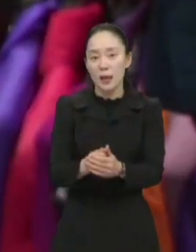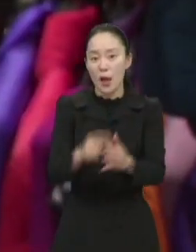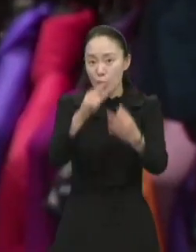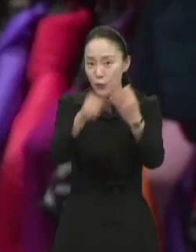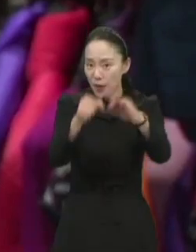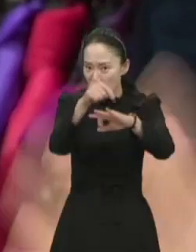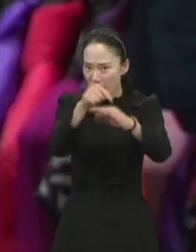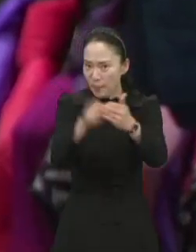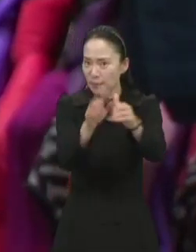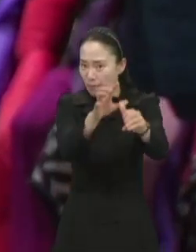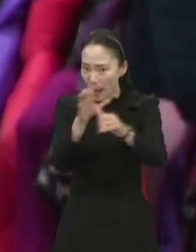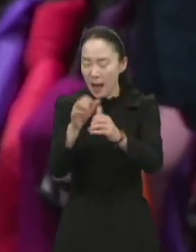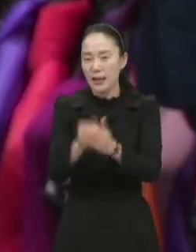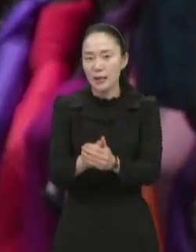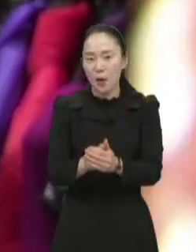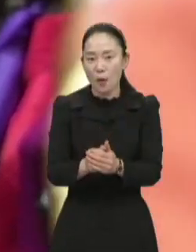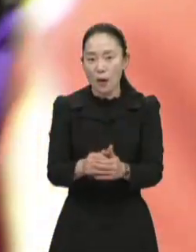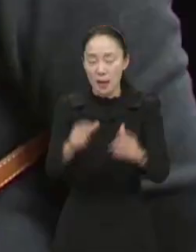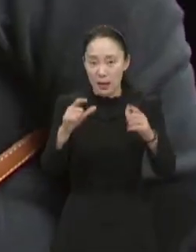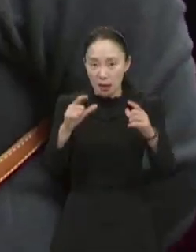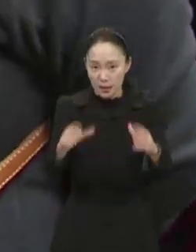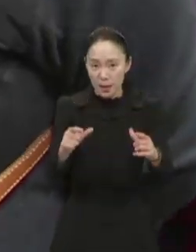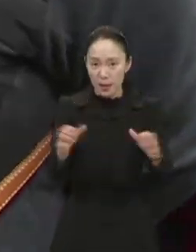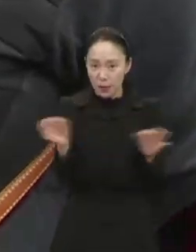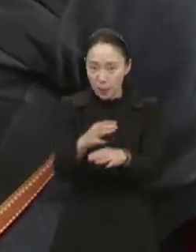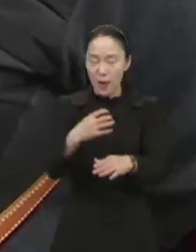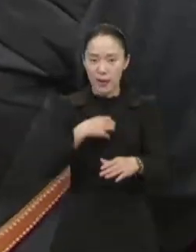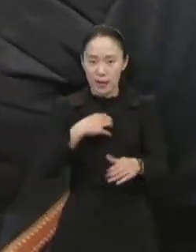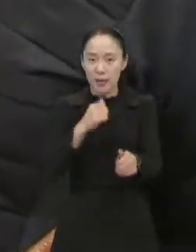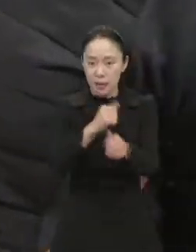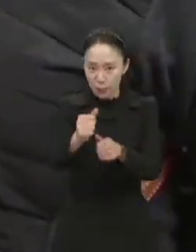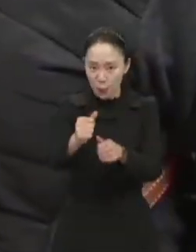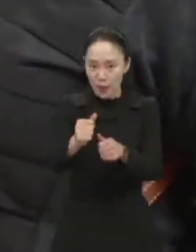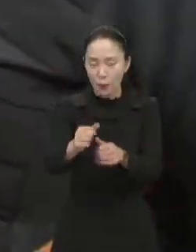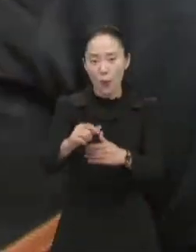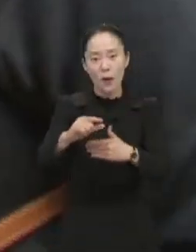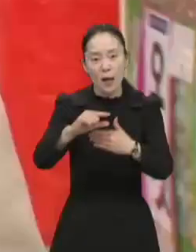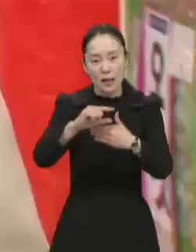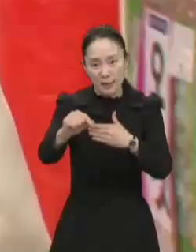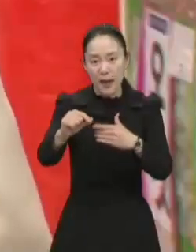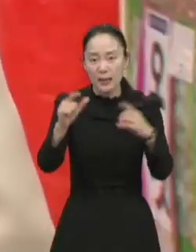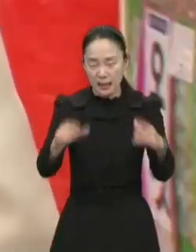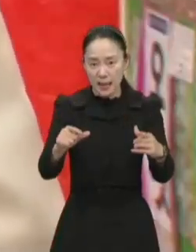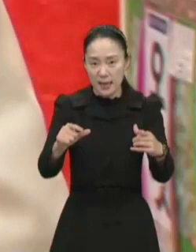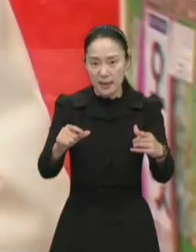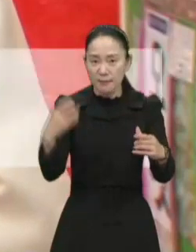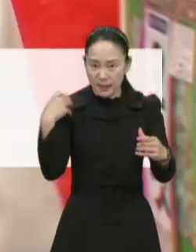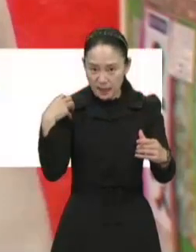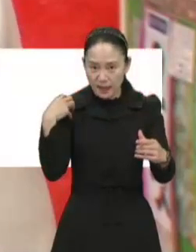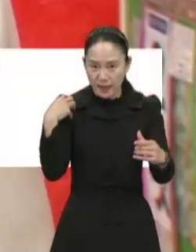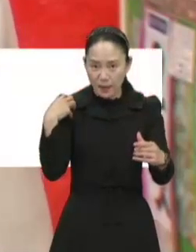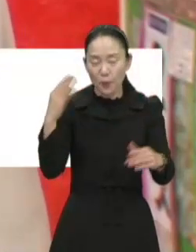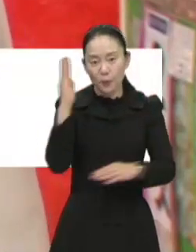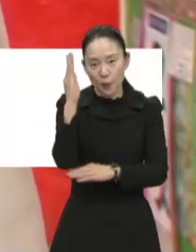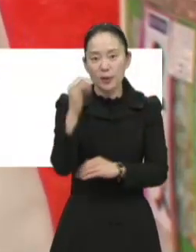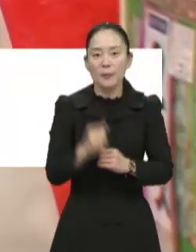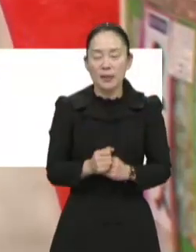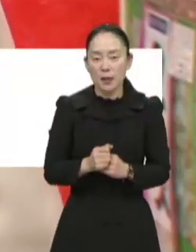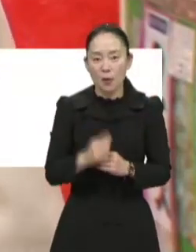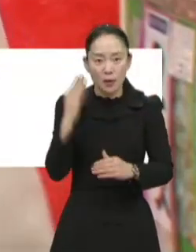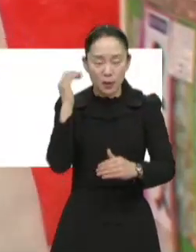바탕으로 지역 소멸 위기를 극복하고 지방 시대를 이끌겠다고 공합니다 대통령실 시민 사회